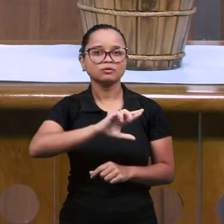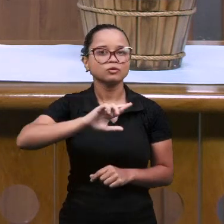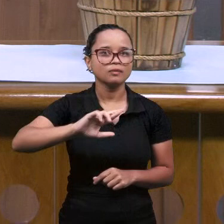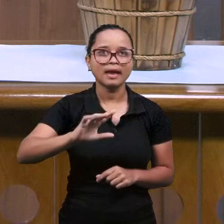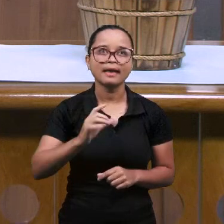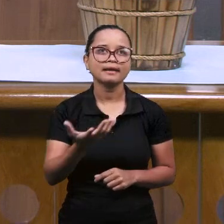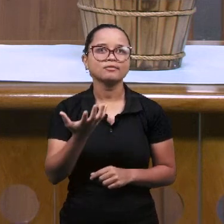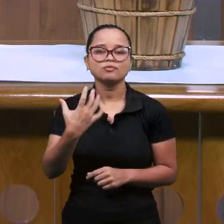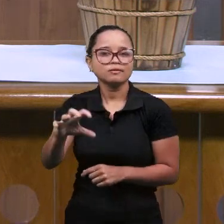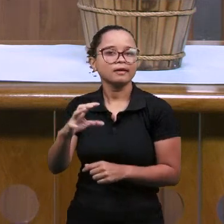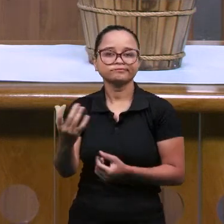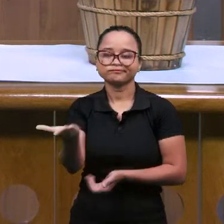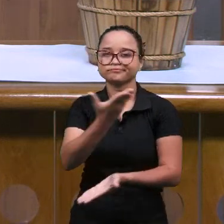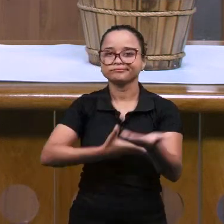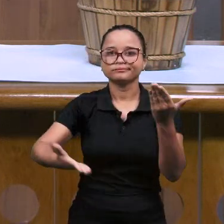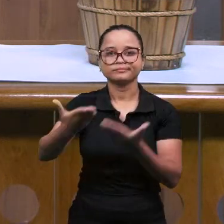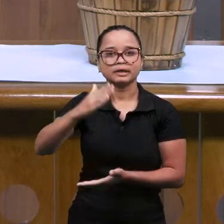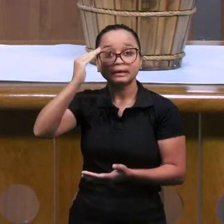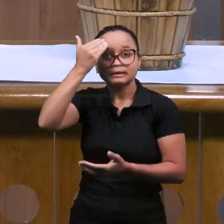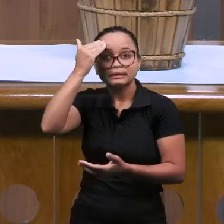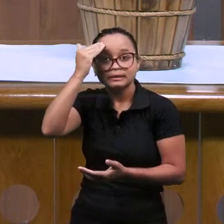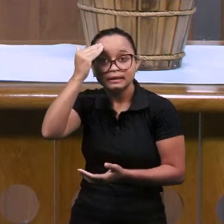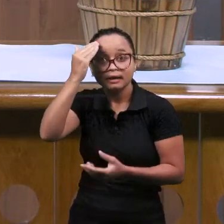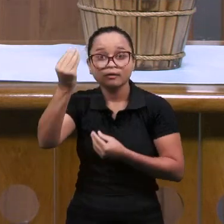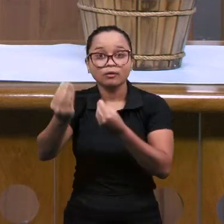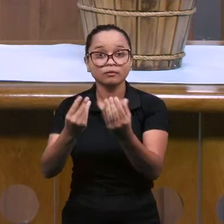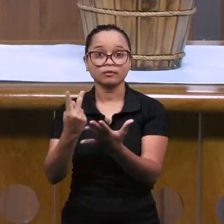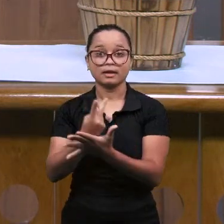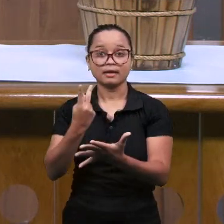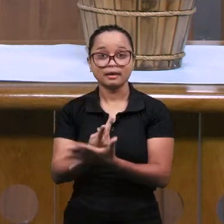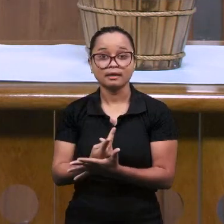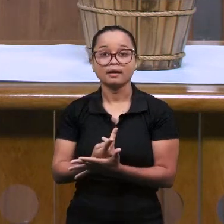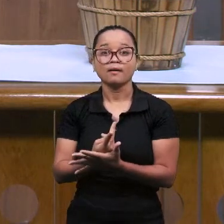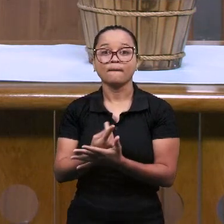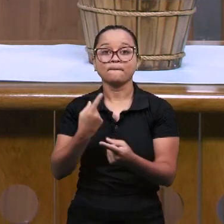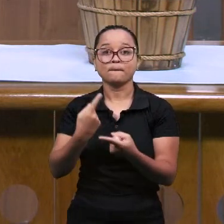Ils ne veulent pas comprendre les erreurs,